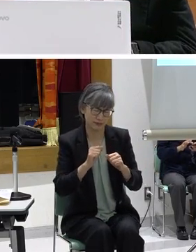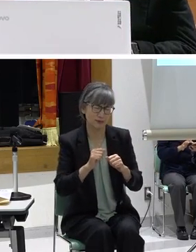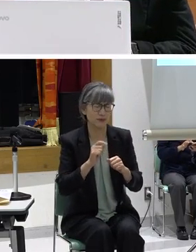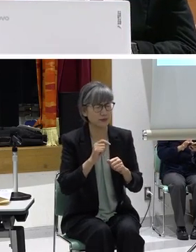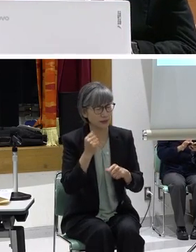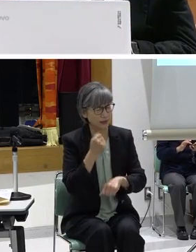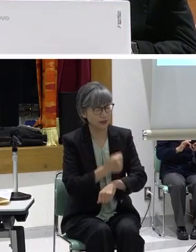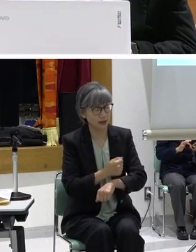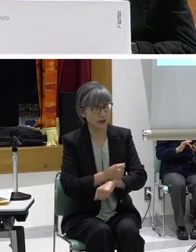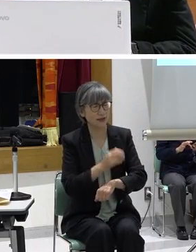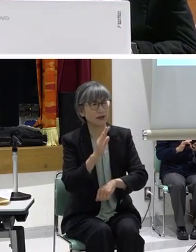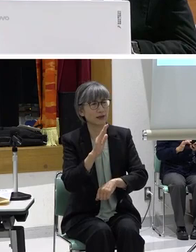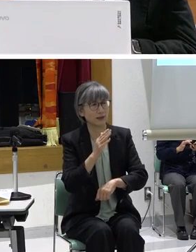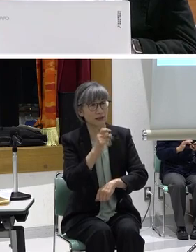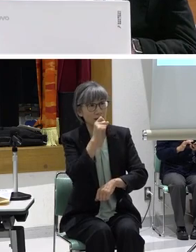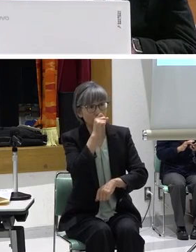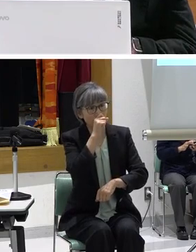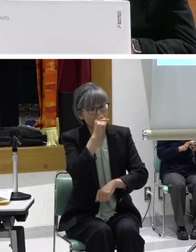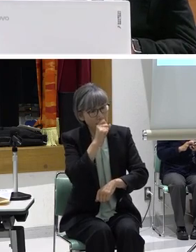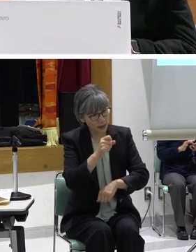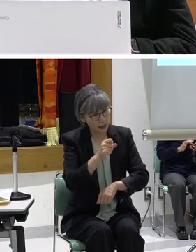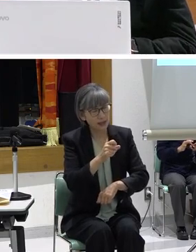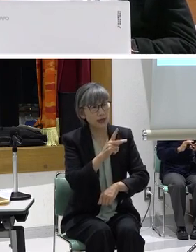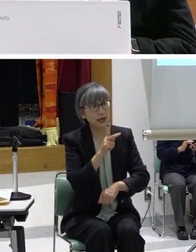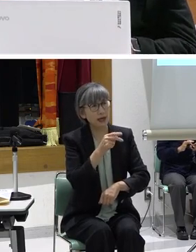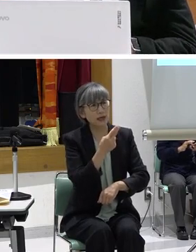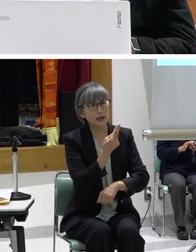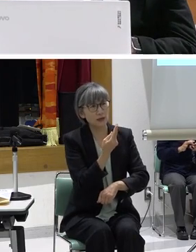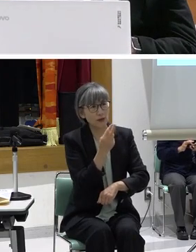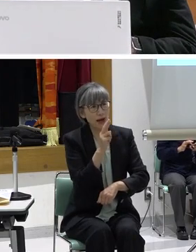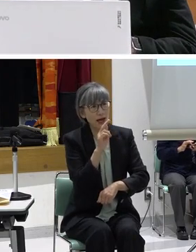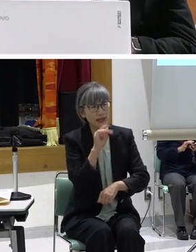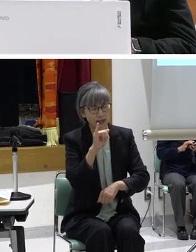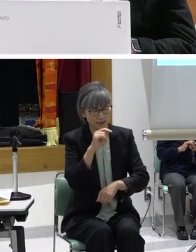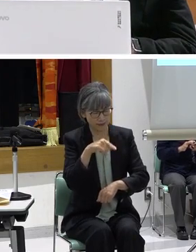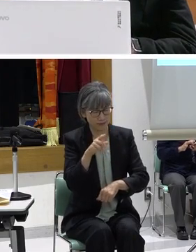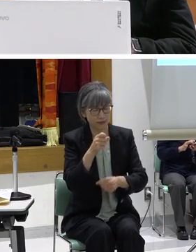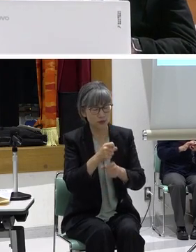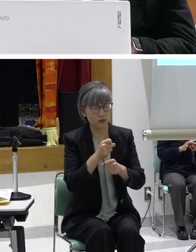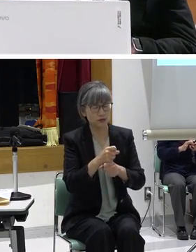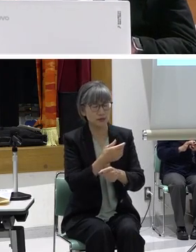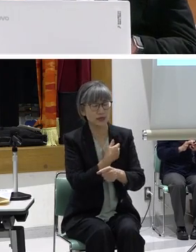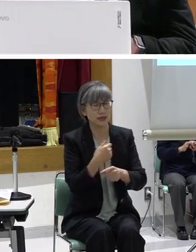くいい、ガイドラインになったというふうに私たちは思っています。